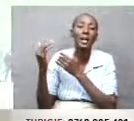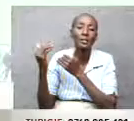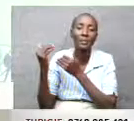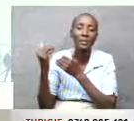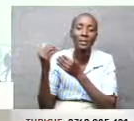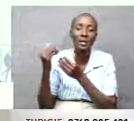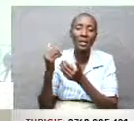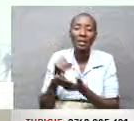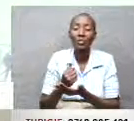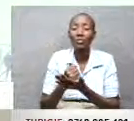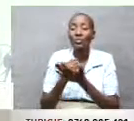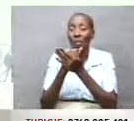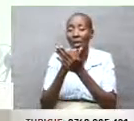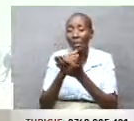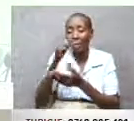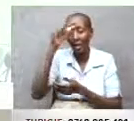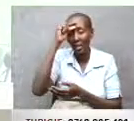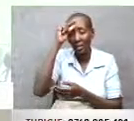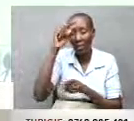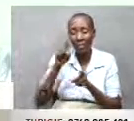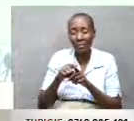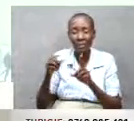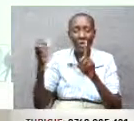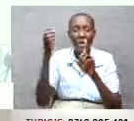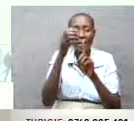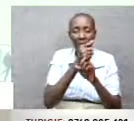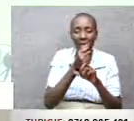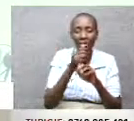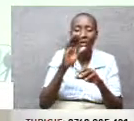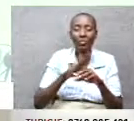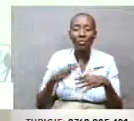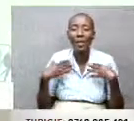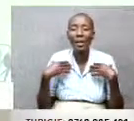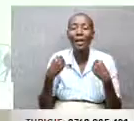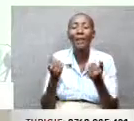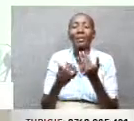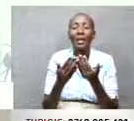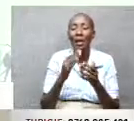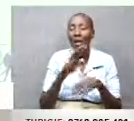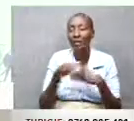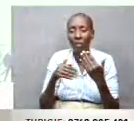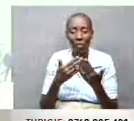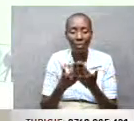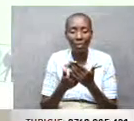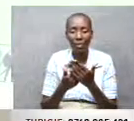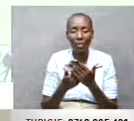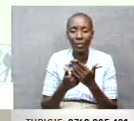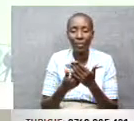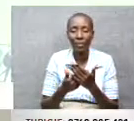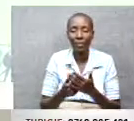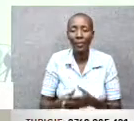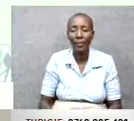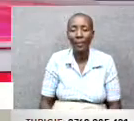serikali kufikia azimio lake la kupeana huduma ya afya bora kwa wote. Nikiripotia TV47, mimi